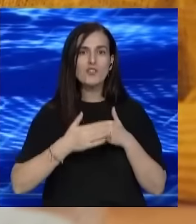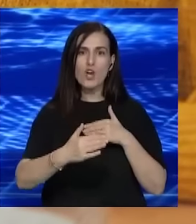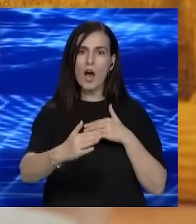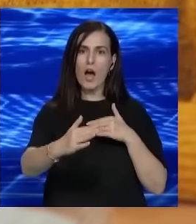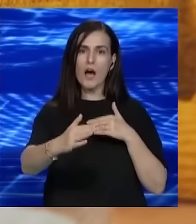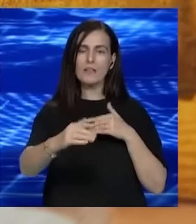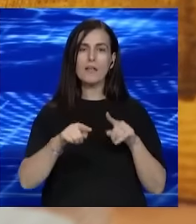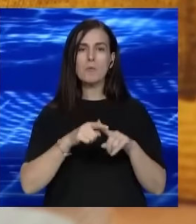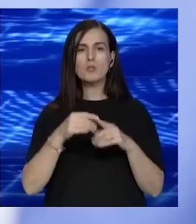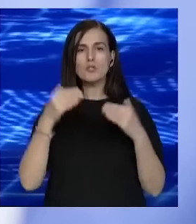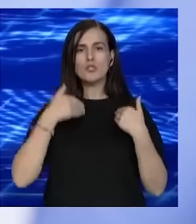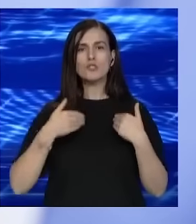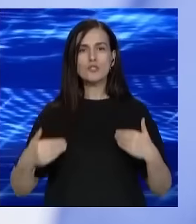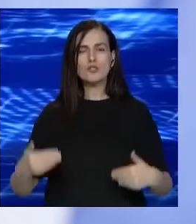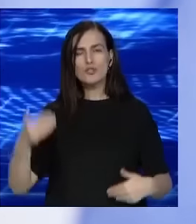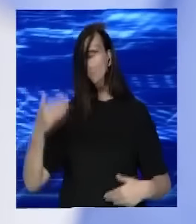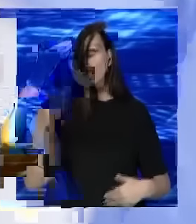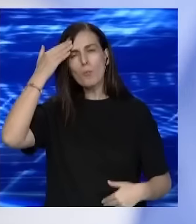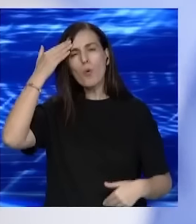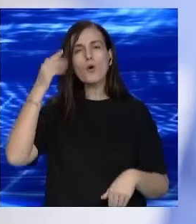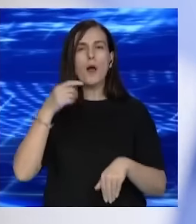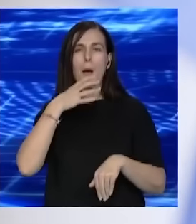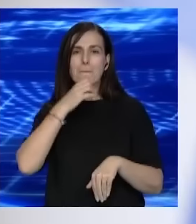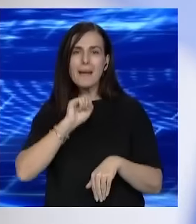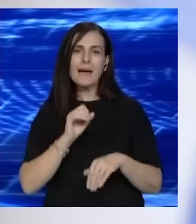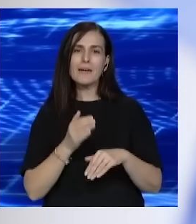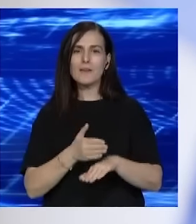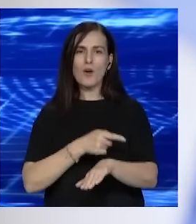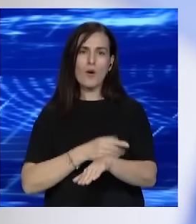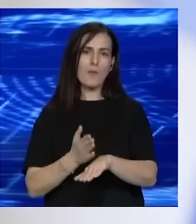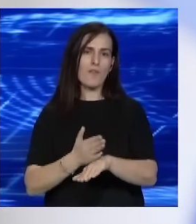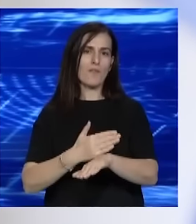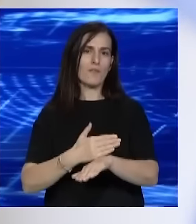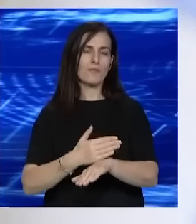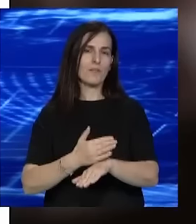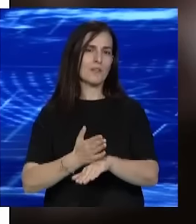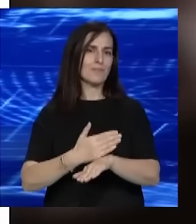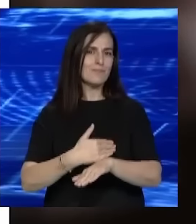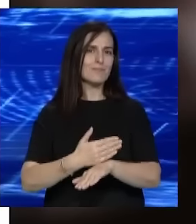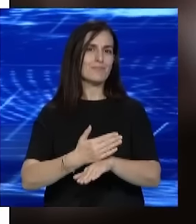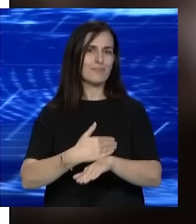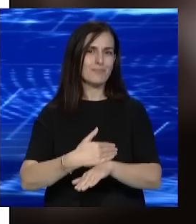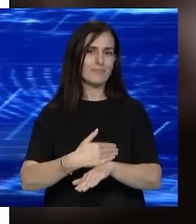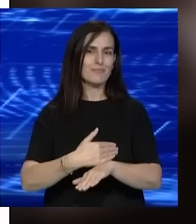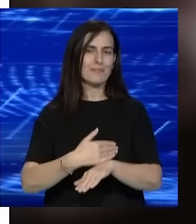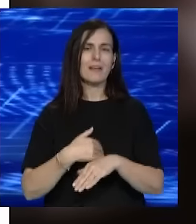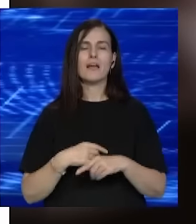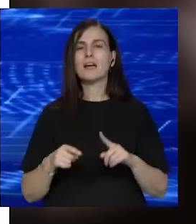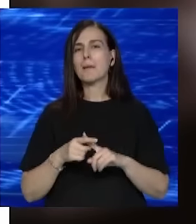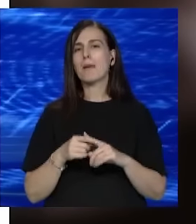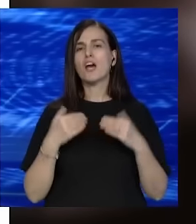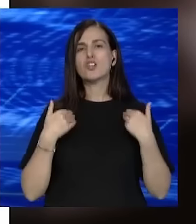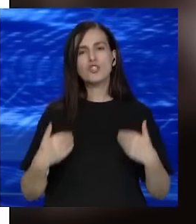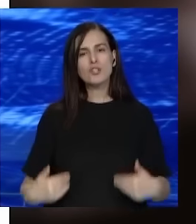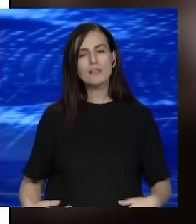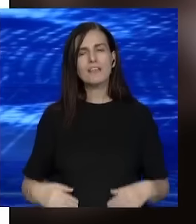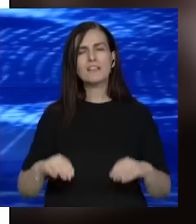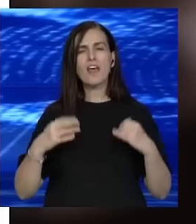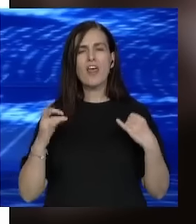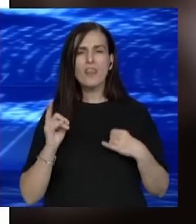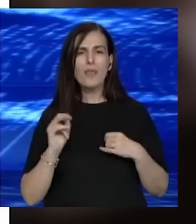parandaluar shfaqjen e sëmundjeve vdekjeprurse të lidhura me moshën. Dëshmitë e atyre që ja kanë përdorur flasin për një shëndet më të mirë të mishrave të dhëmbëve apo edhe rënje të dhimbjeve